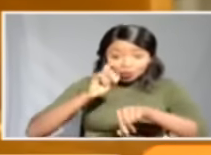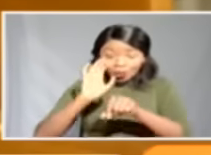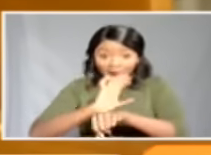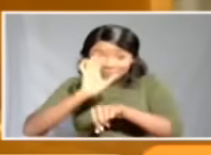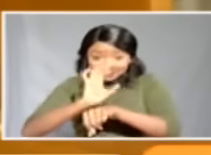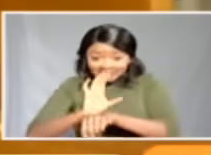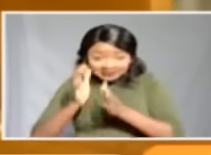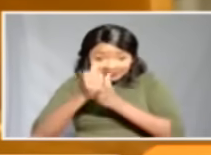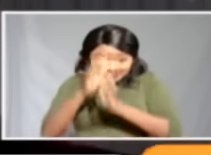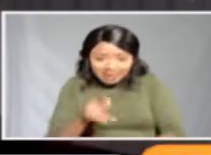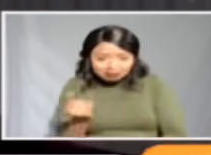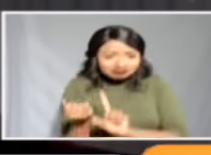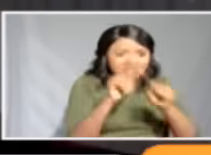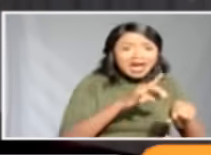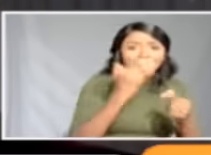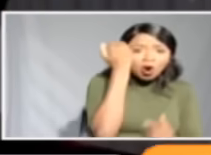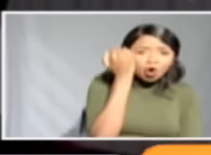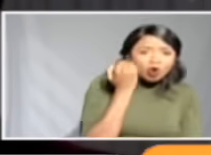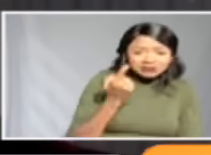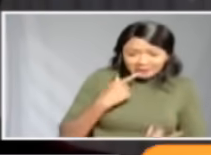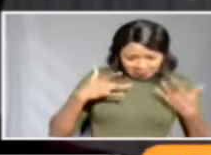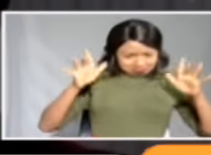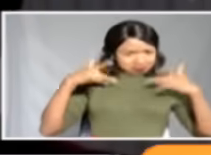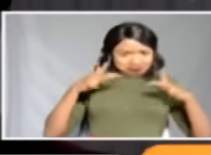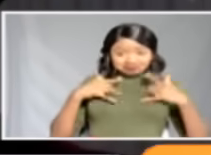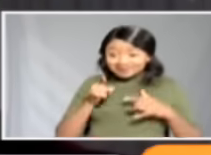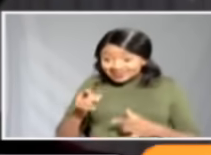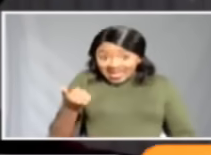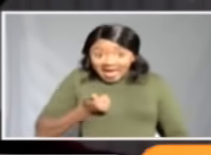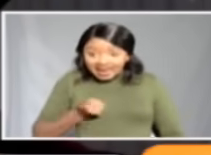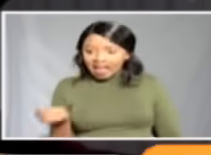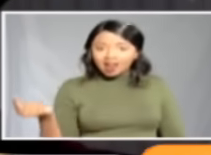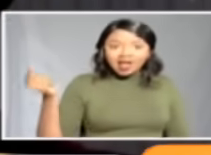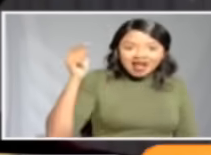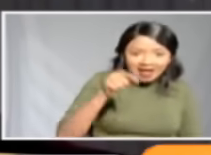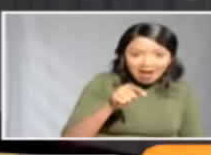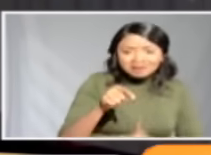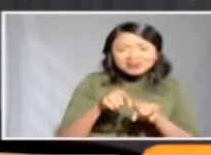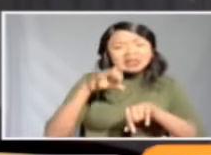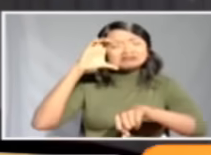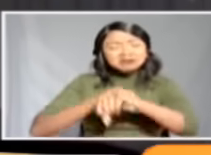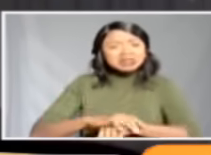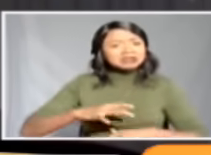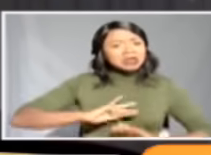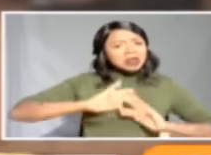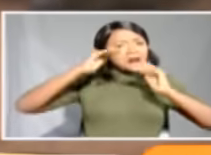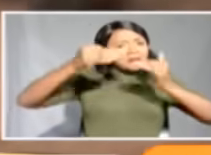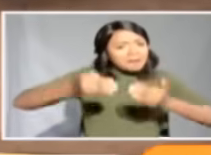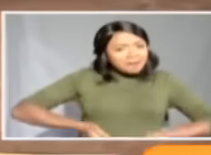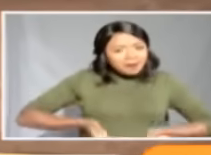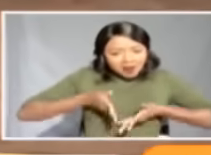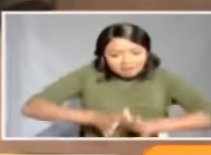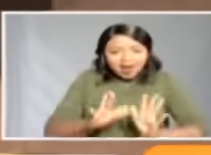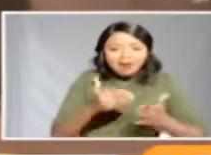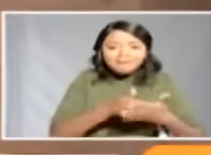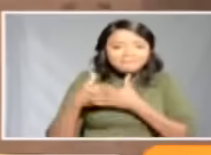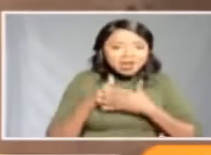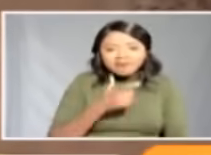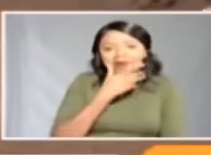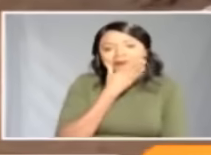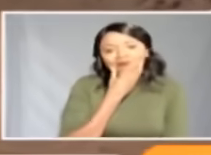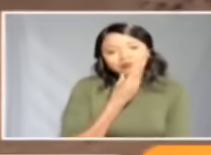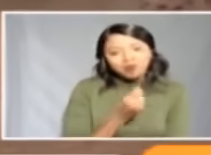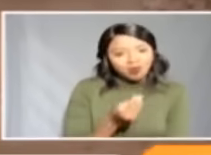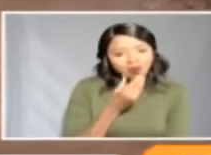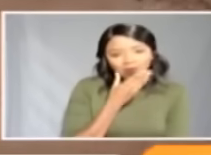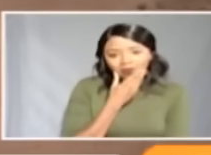akafikisha mahakamani. Msichana huyo mwenye umri wa miaka 13 akashika mimba. Mtoto mvulana mwenye umri wa miaka 4